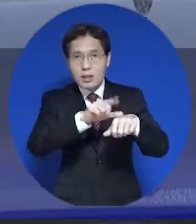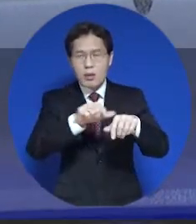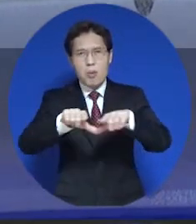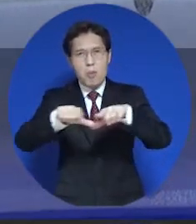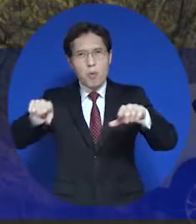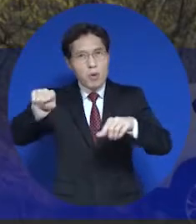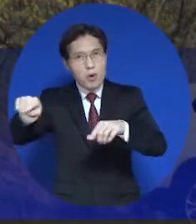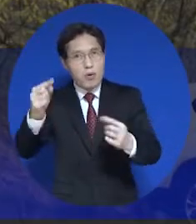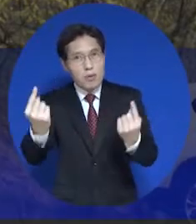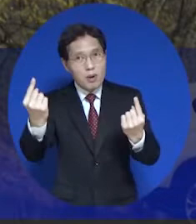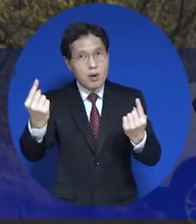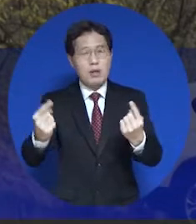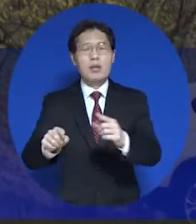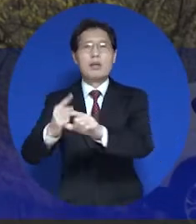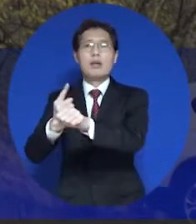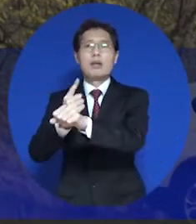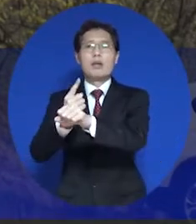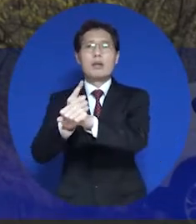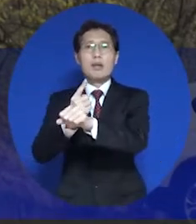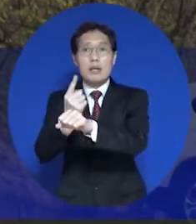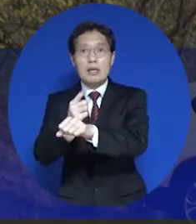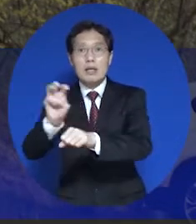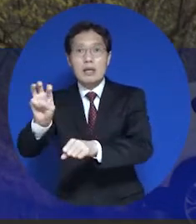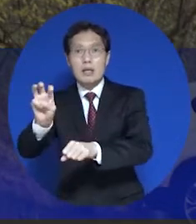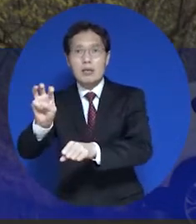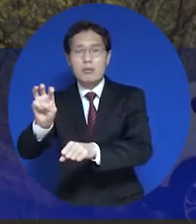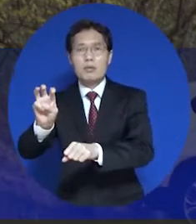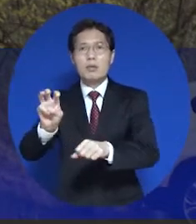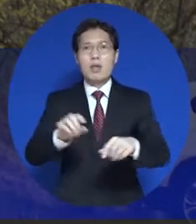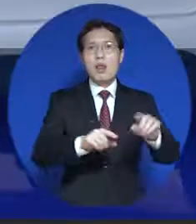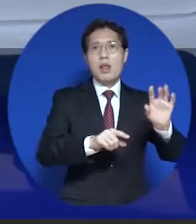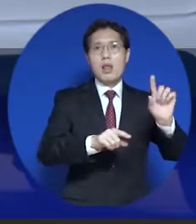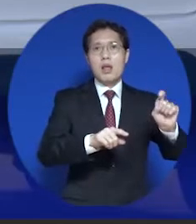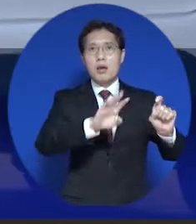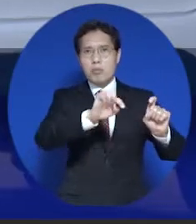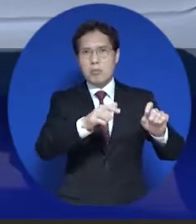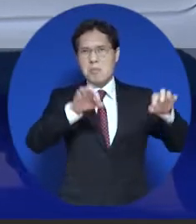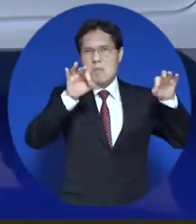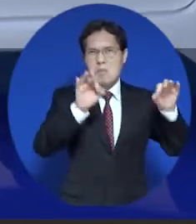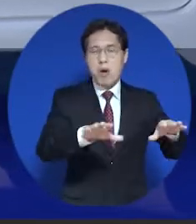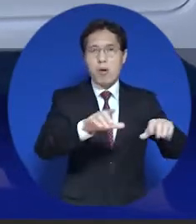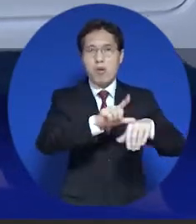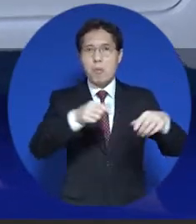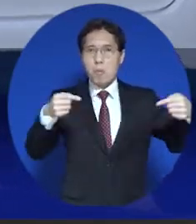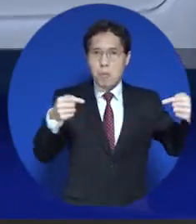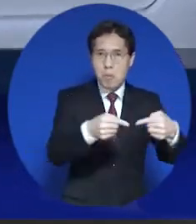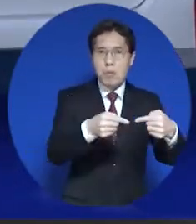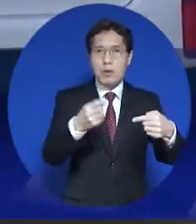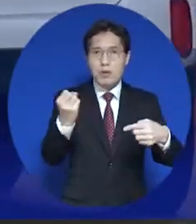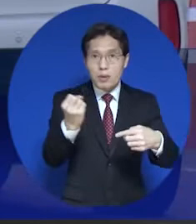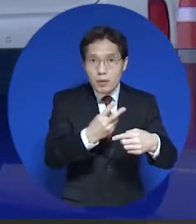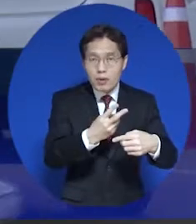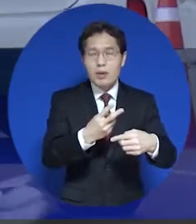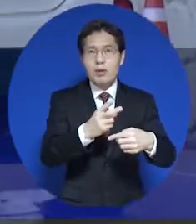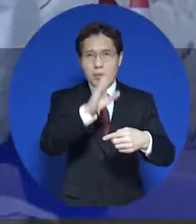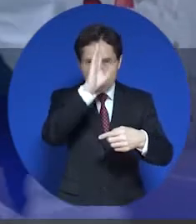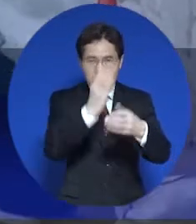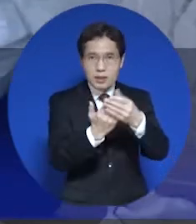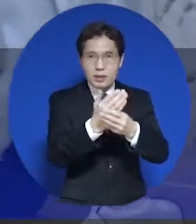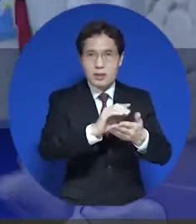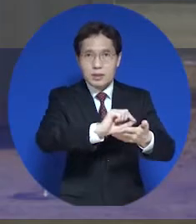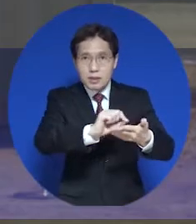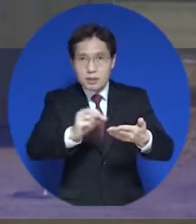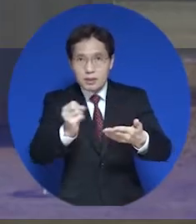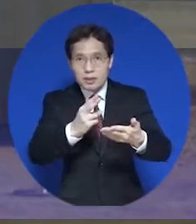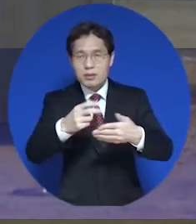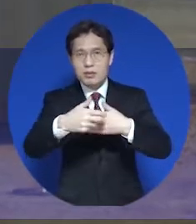진료소 1시간 30분에서 10분대 로 대폭 줄일 수 있습니다 또 환자가 문진표 작성 부터 의사 진료